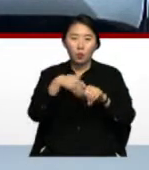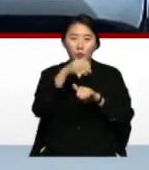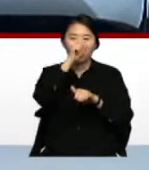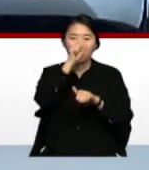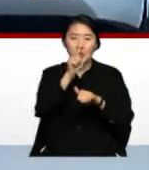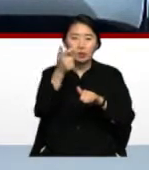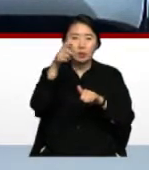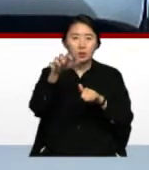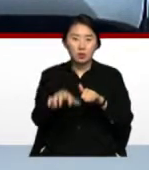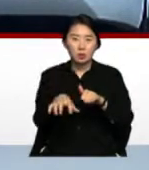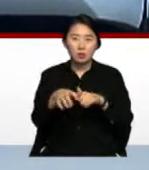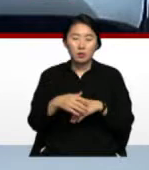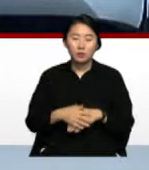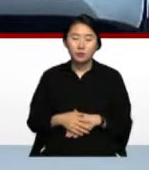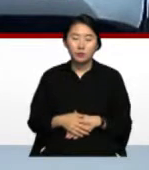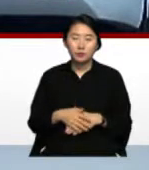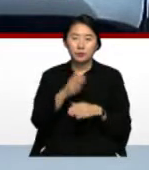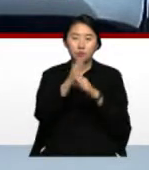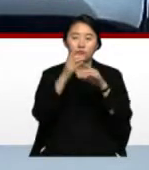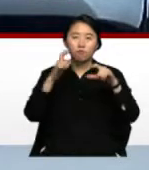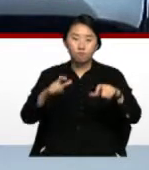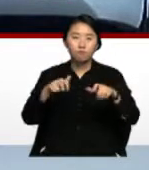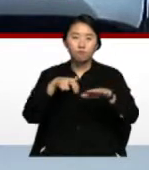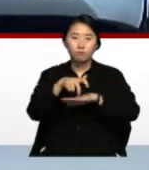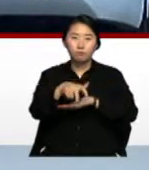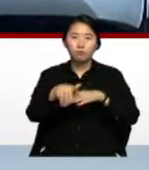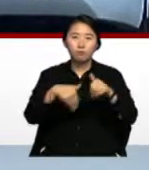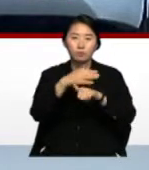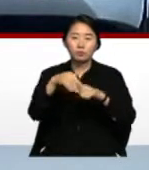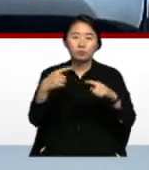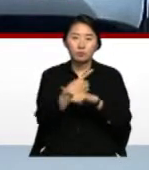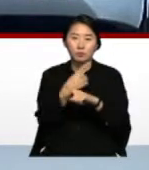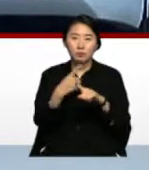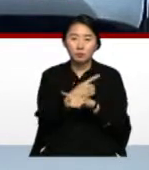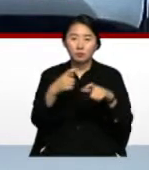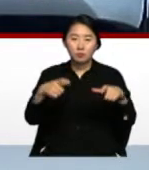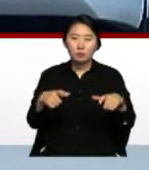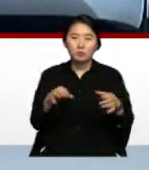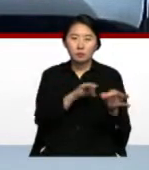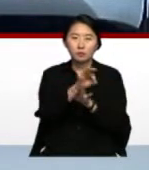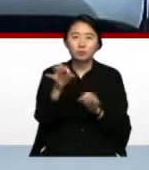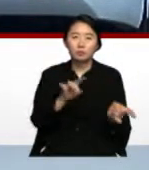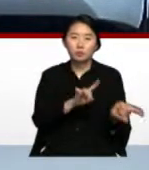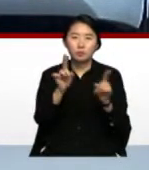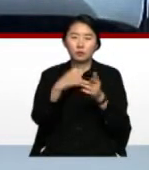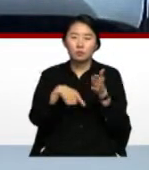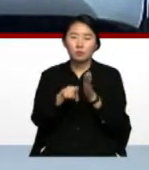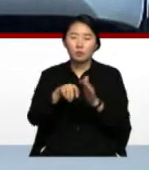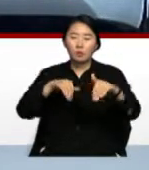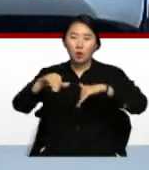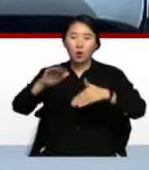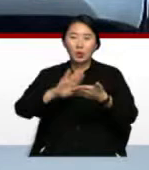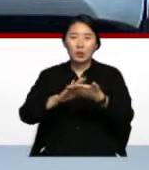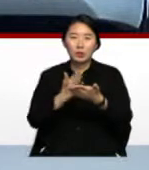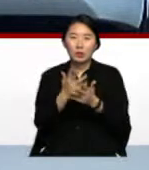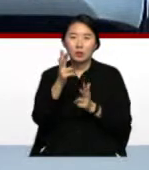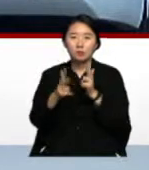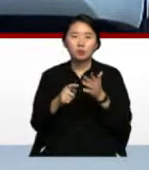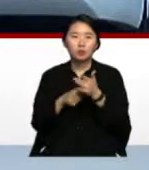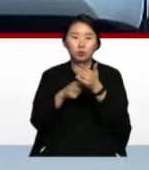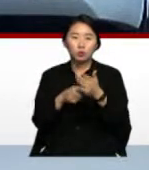않은 곳이었습니다 이 중구는 보행 환경을 개선하고 지역 상권을 살리기 위해 거리 개선사업을 추진하고